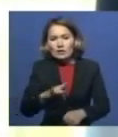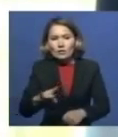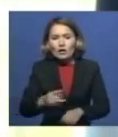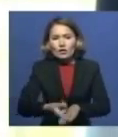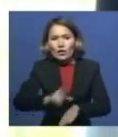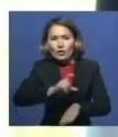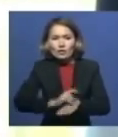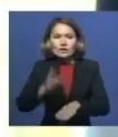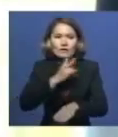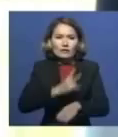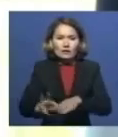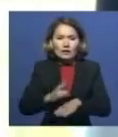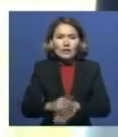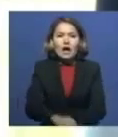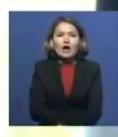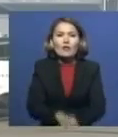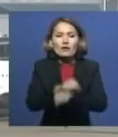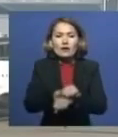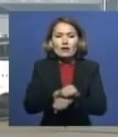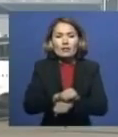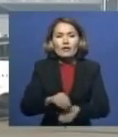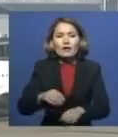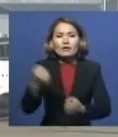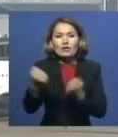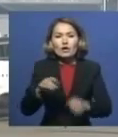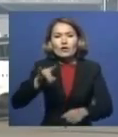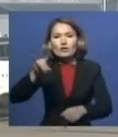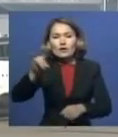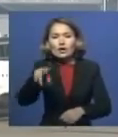Керісінше, ереуіл салдарынан қазір Air France компаниясына жабылу қаупі төніп тұр.